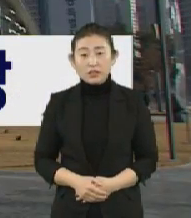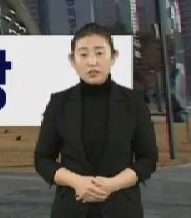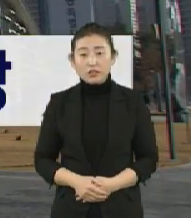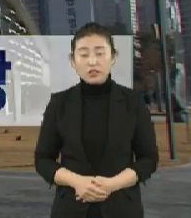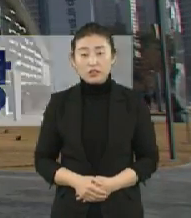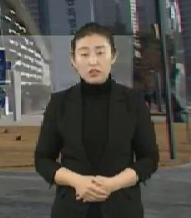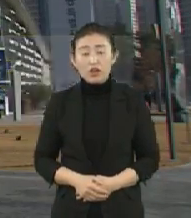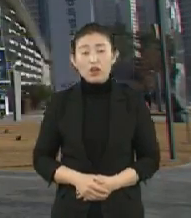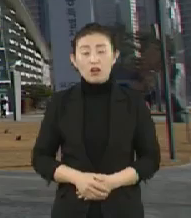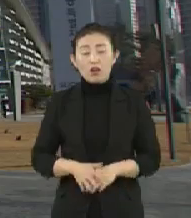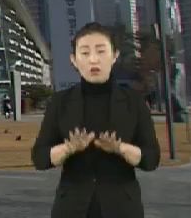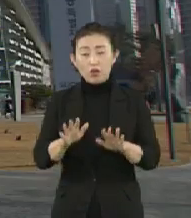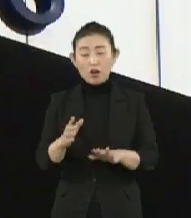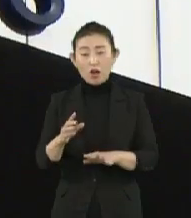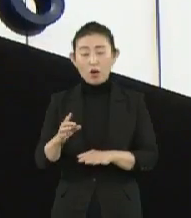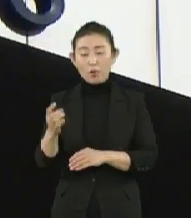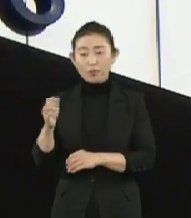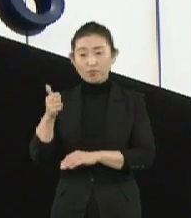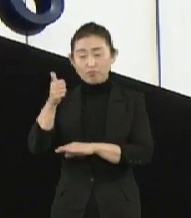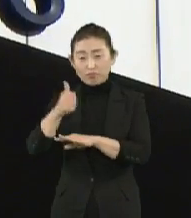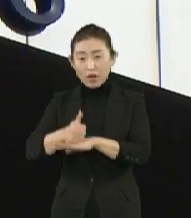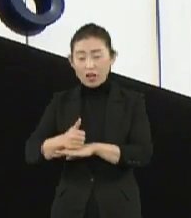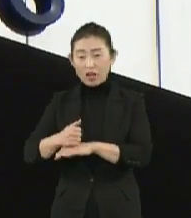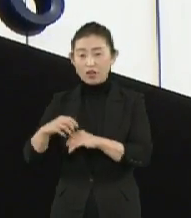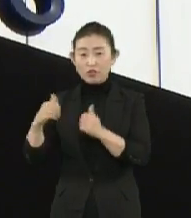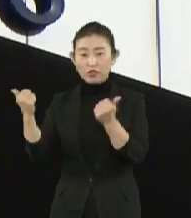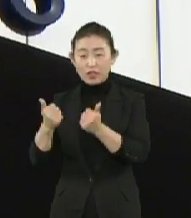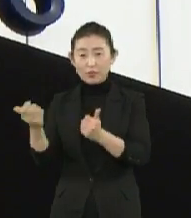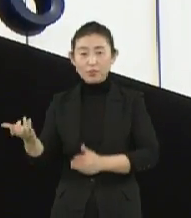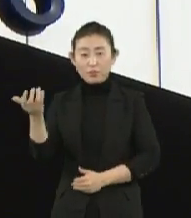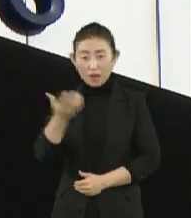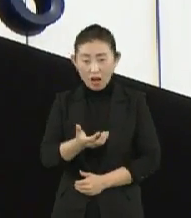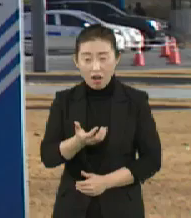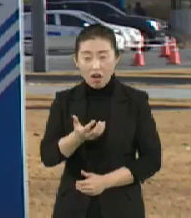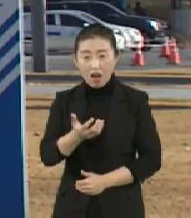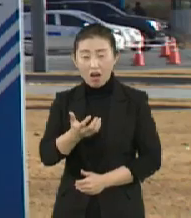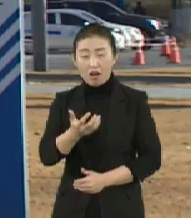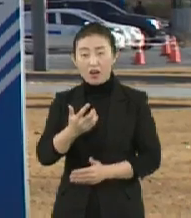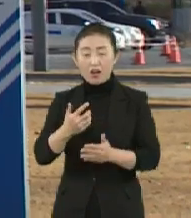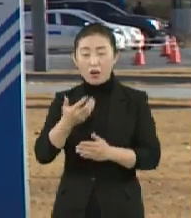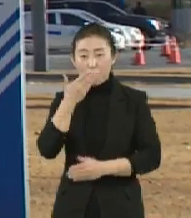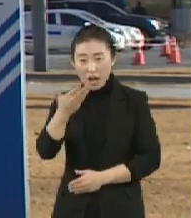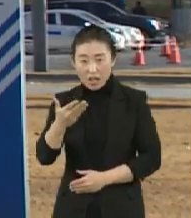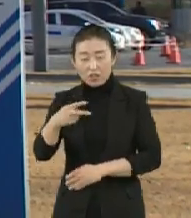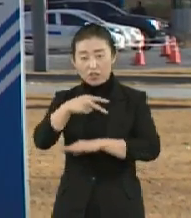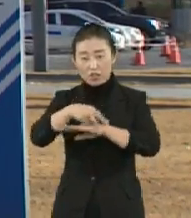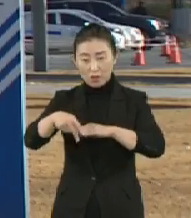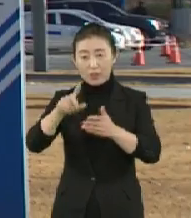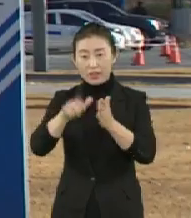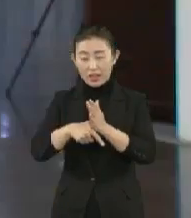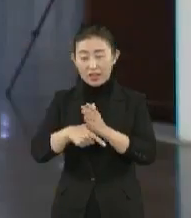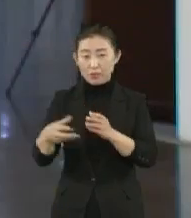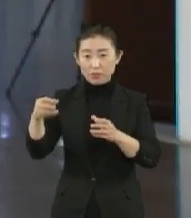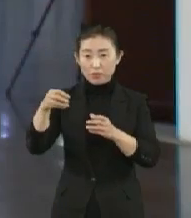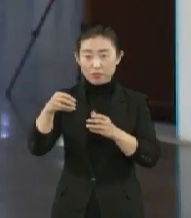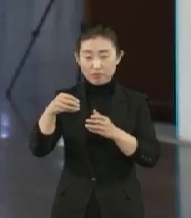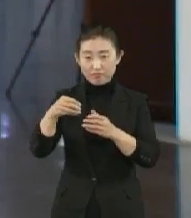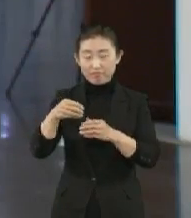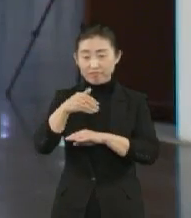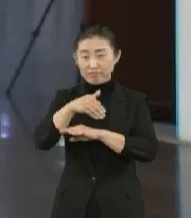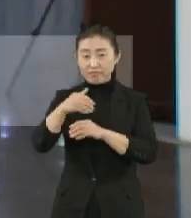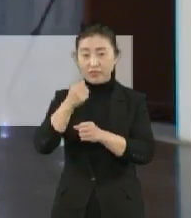대해 궁극적으로는 본회의까지 가능하도록 설계 과정에 이를 반영한다는 계획입니다. 중앙부처